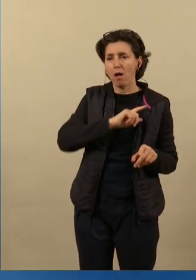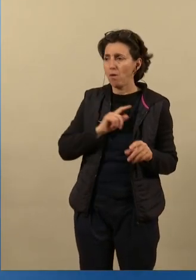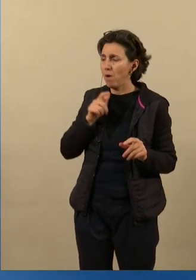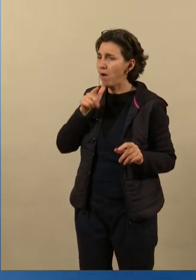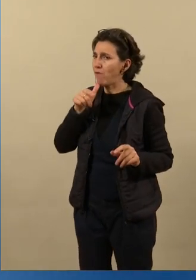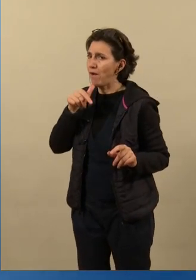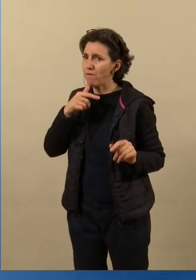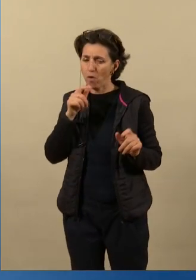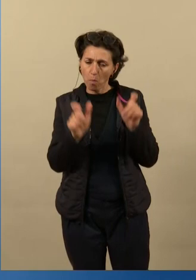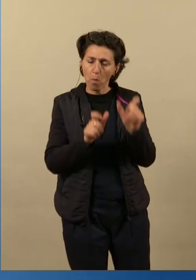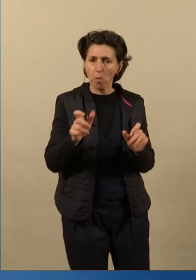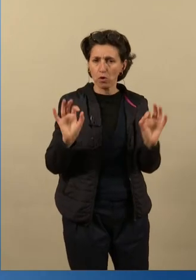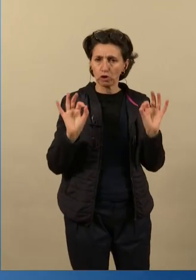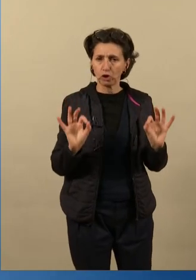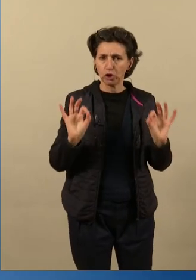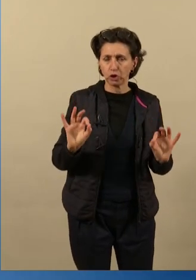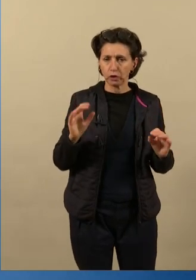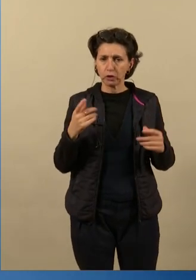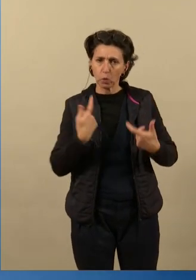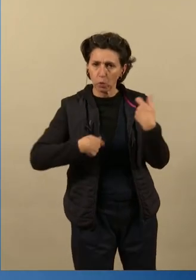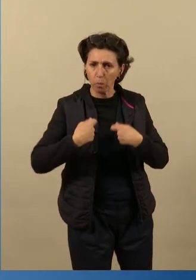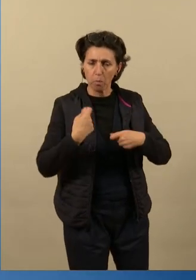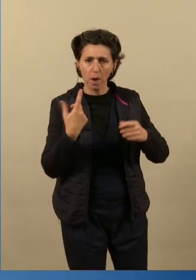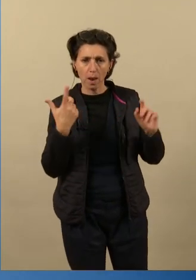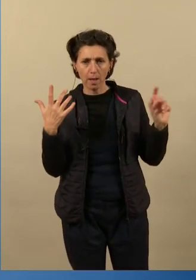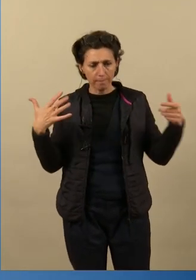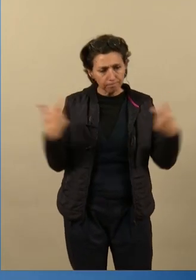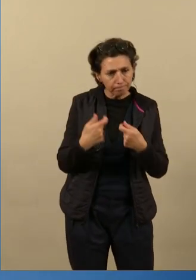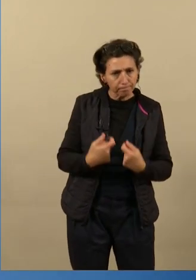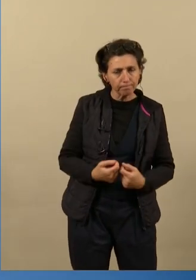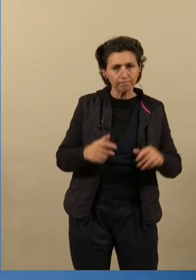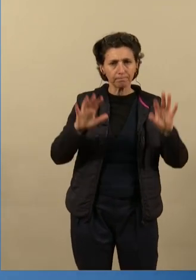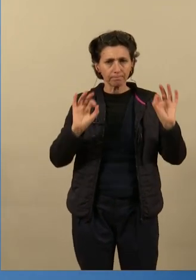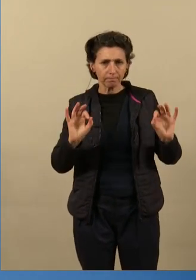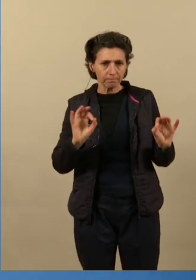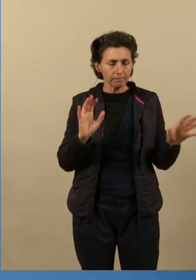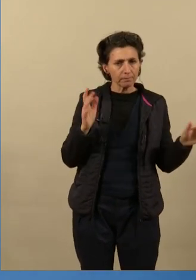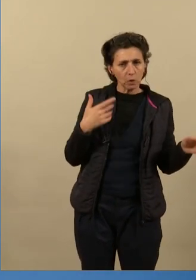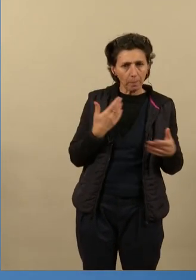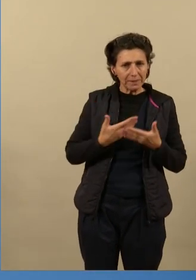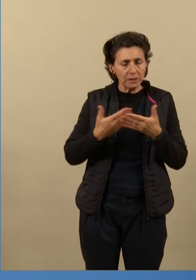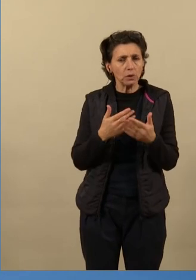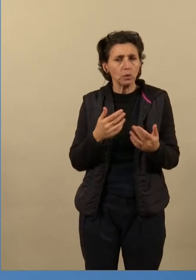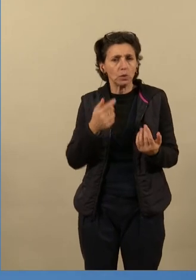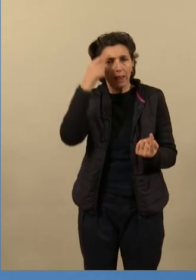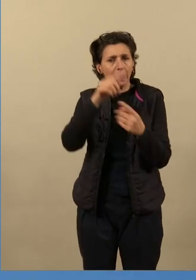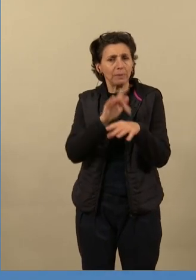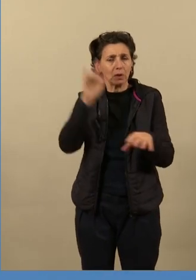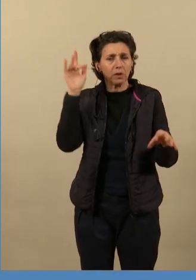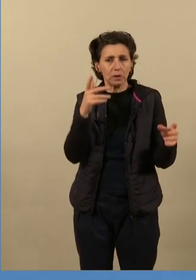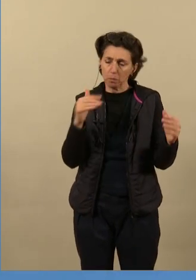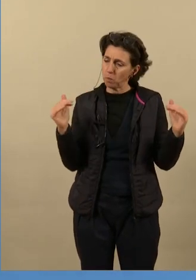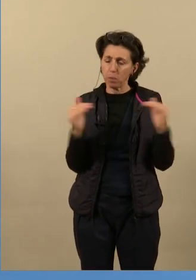dans une terminologie qui permette de rassembler le plus de sensibilité possible autour de de la